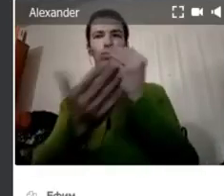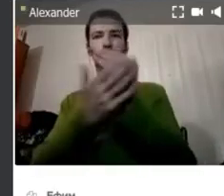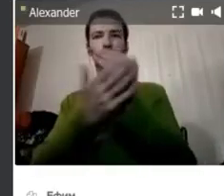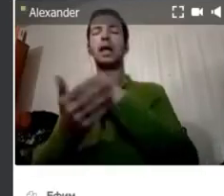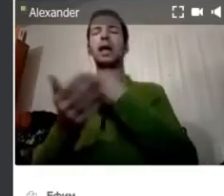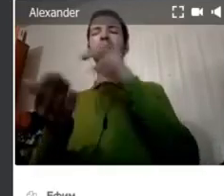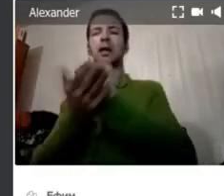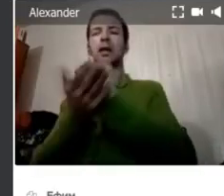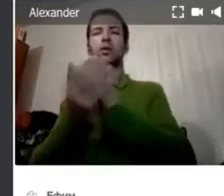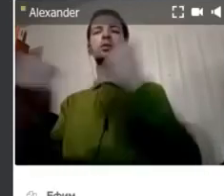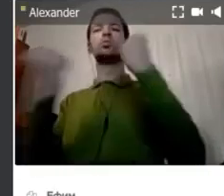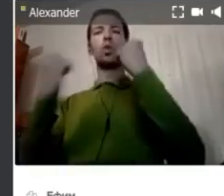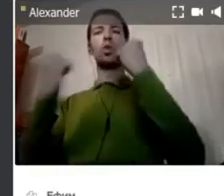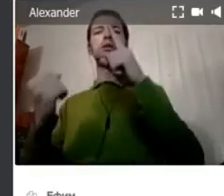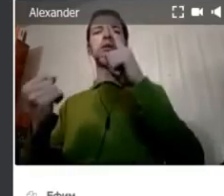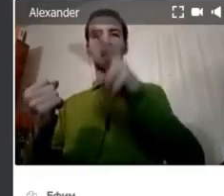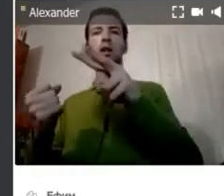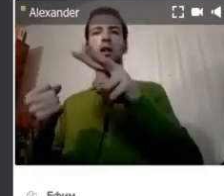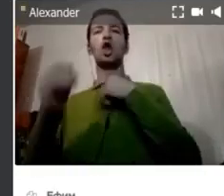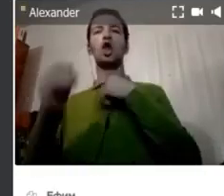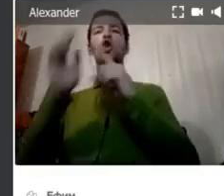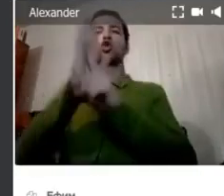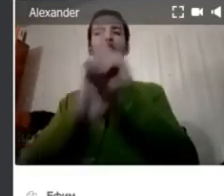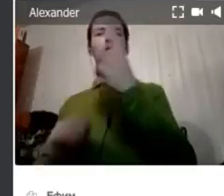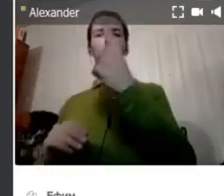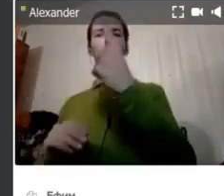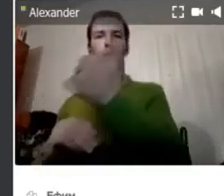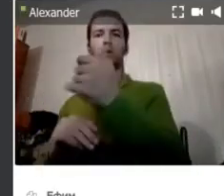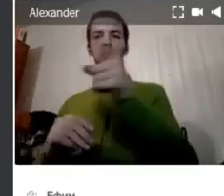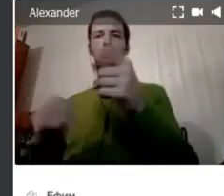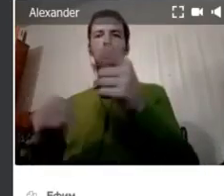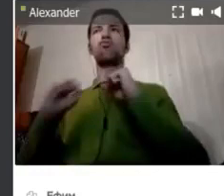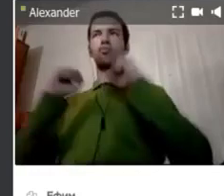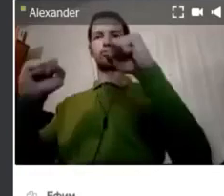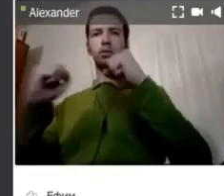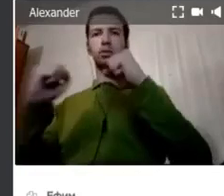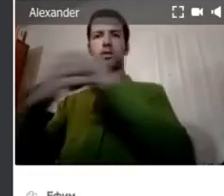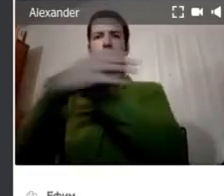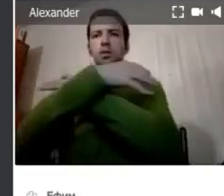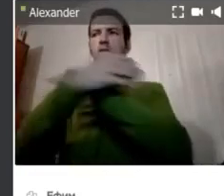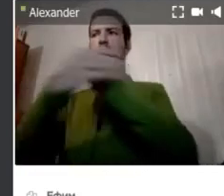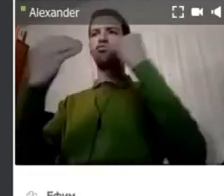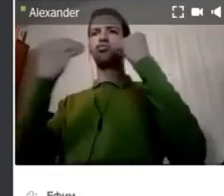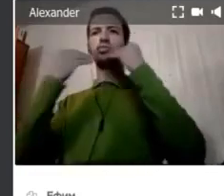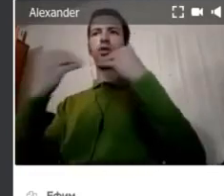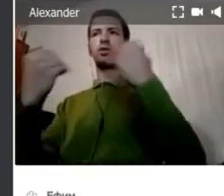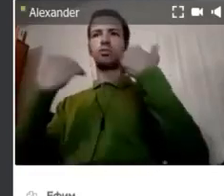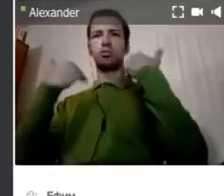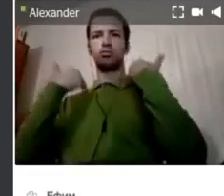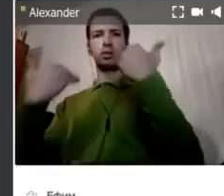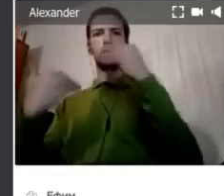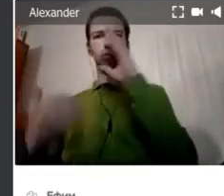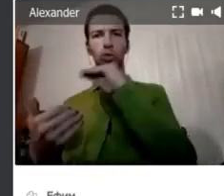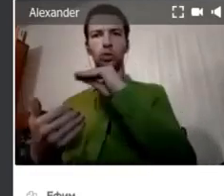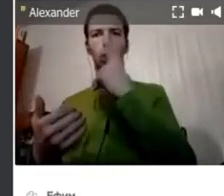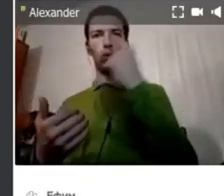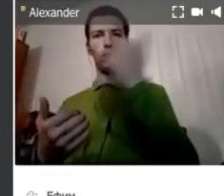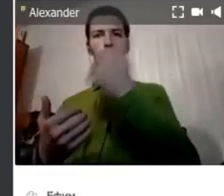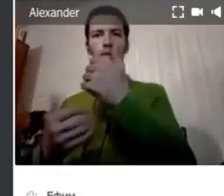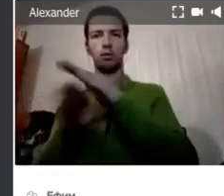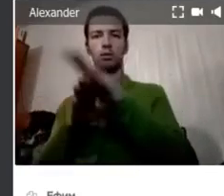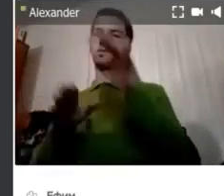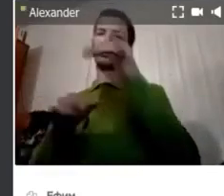традиционный бизнес, да, там откройте себе любой магазин, будете работать долго-долго в минус. То есть